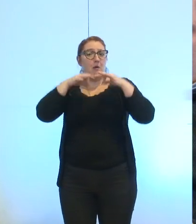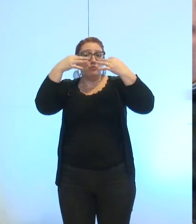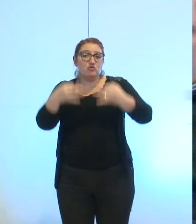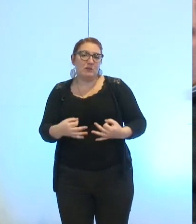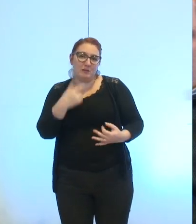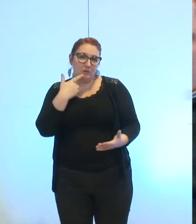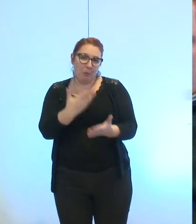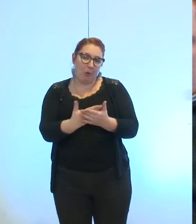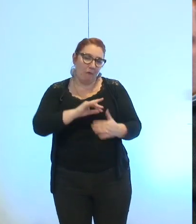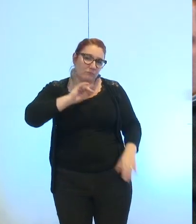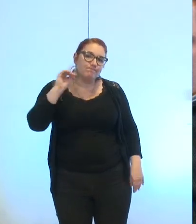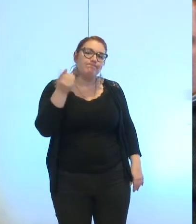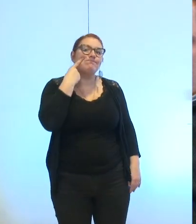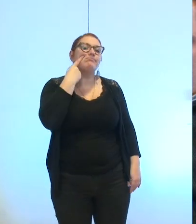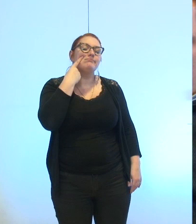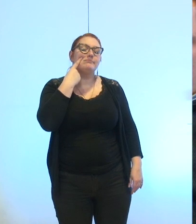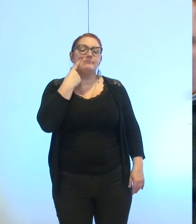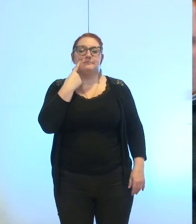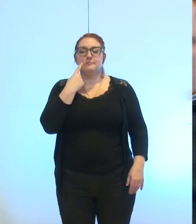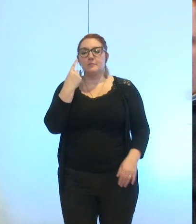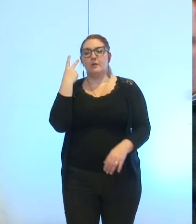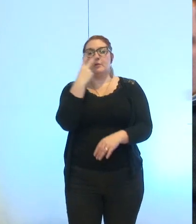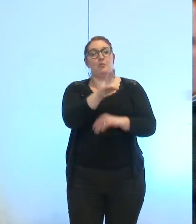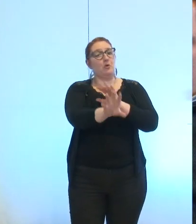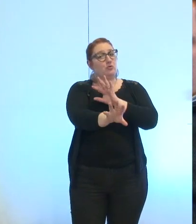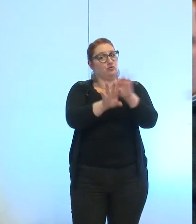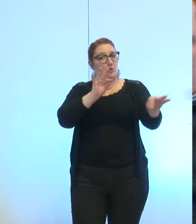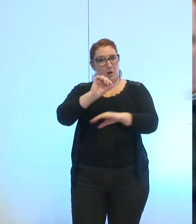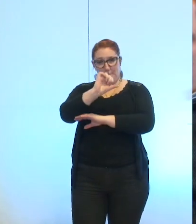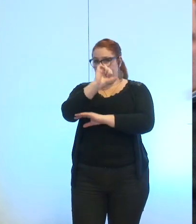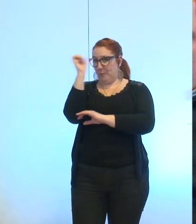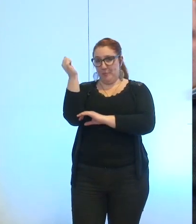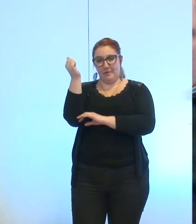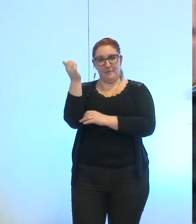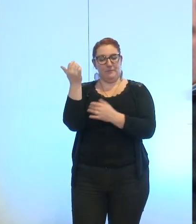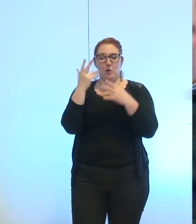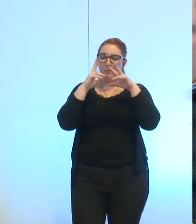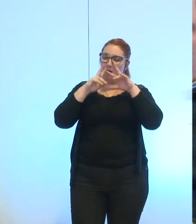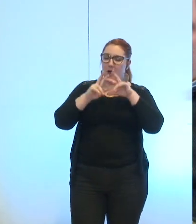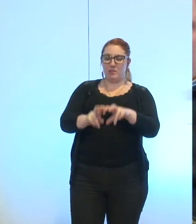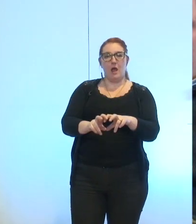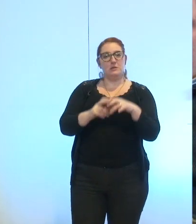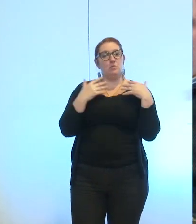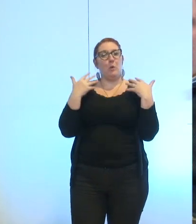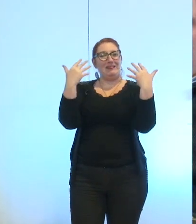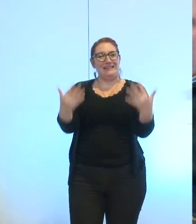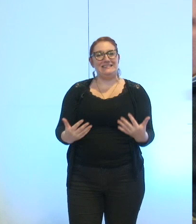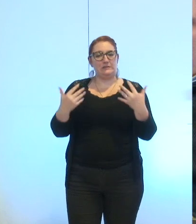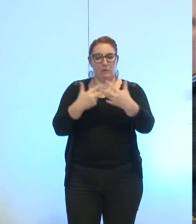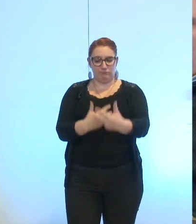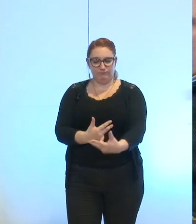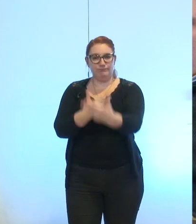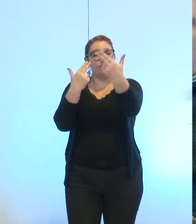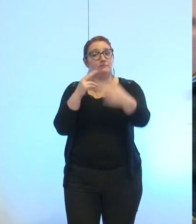budgétaires votre choix d'abord de faire porter votre analyse sur 10 ans est en